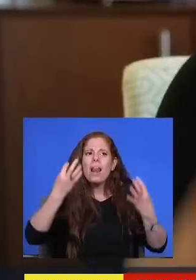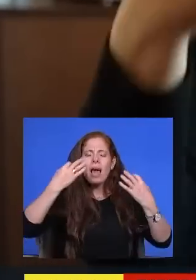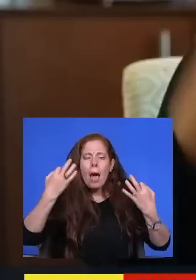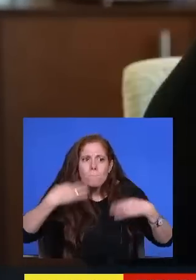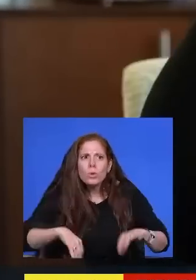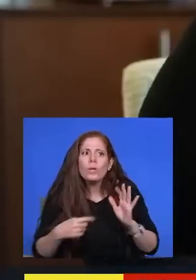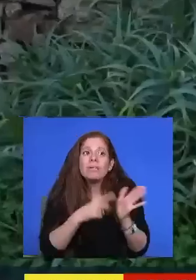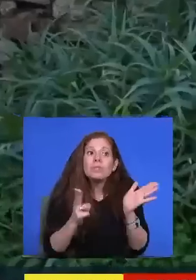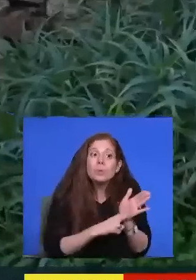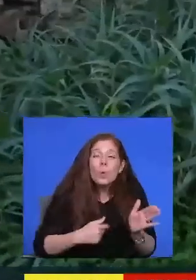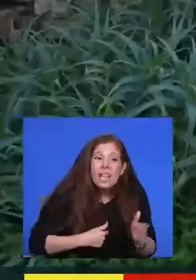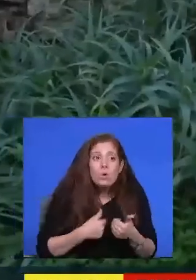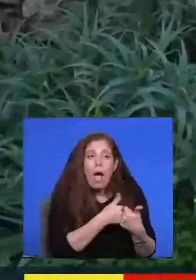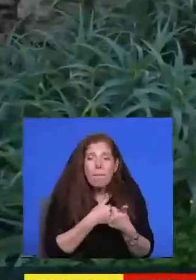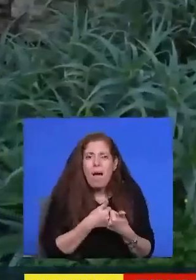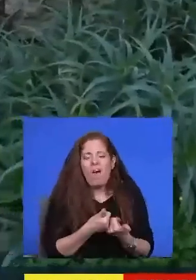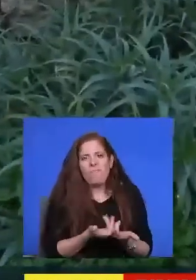الشعبي رجعنا